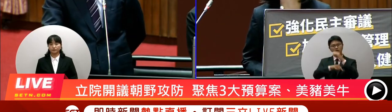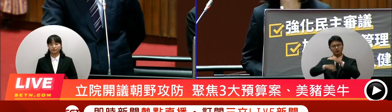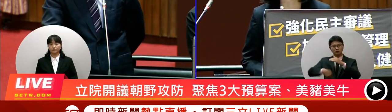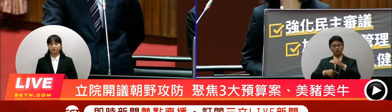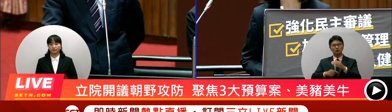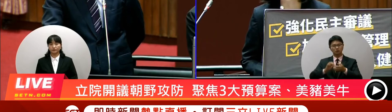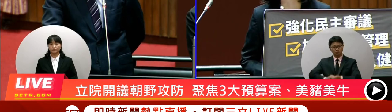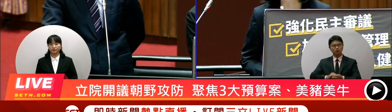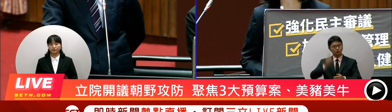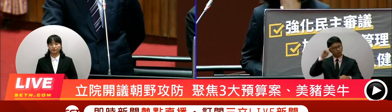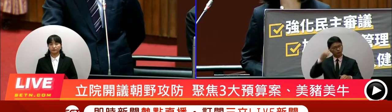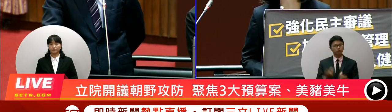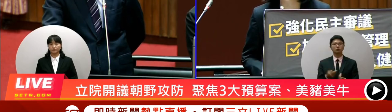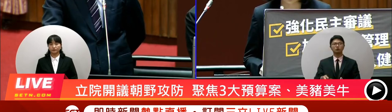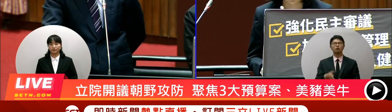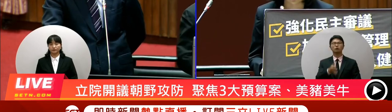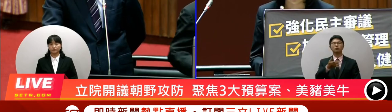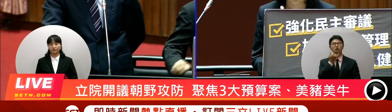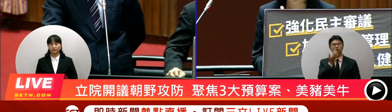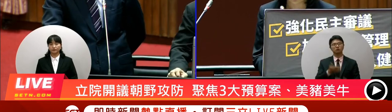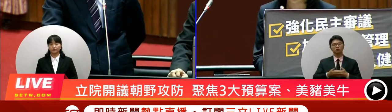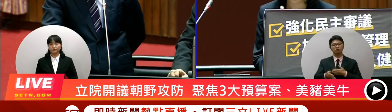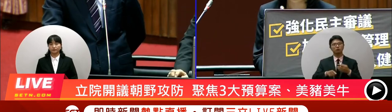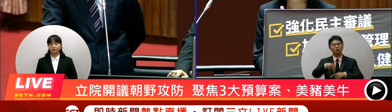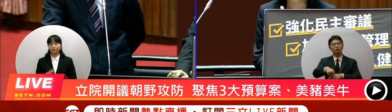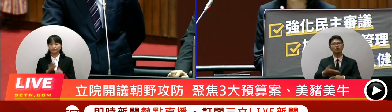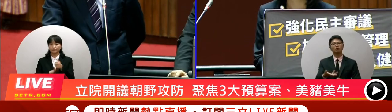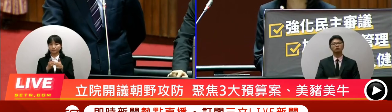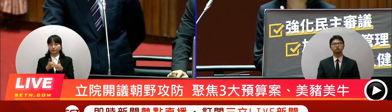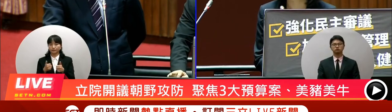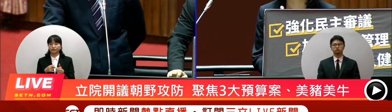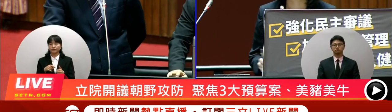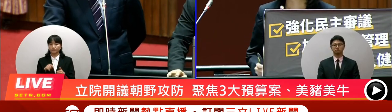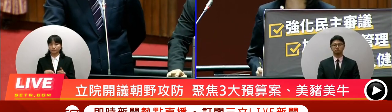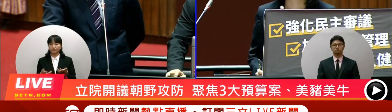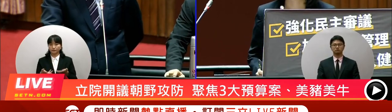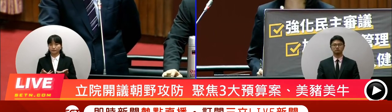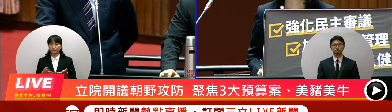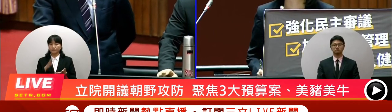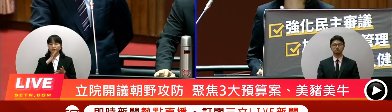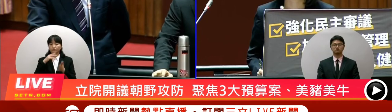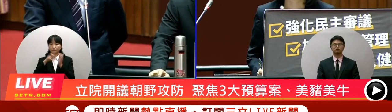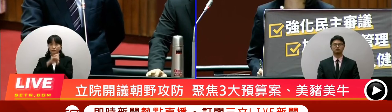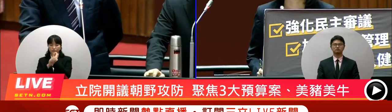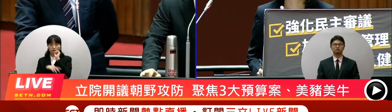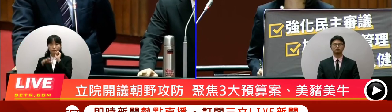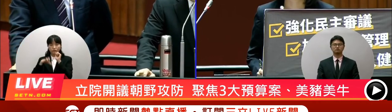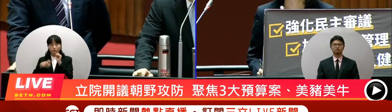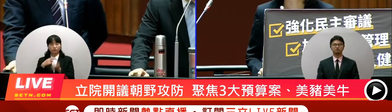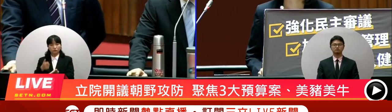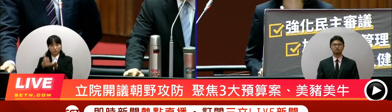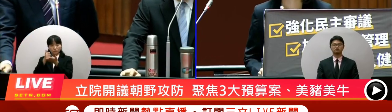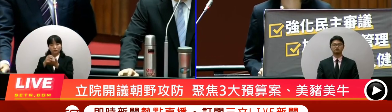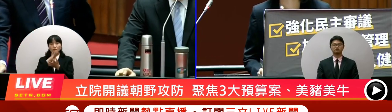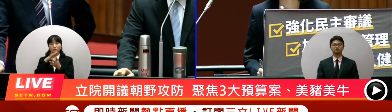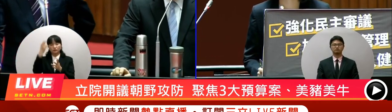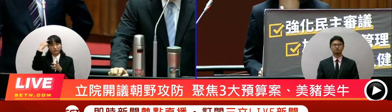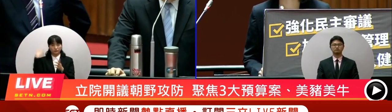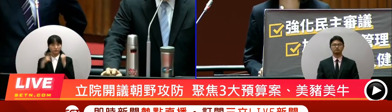跳过这些相关的程序？ 委员，这个我们对于贵院的尊重，以及依据宪